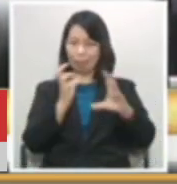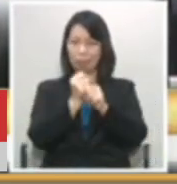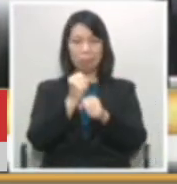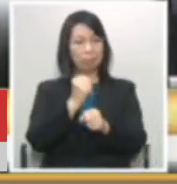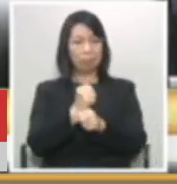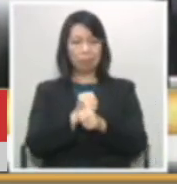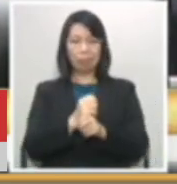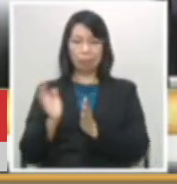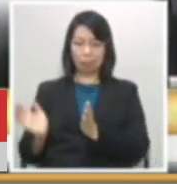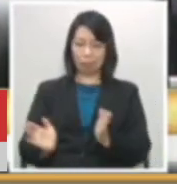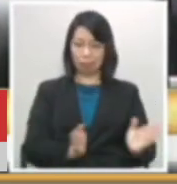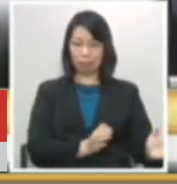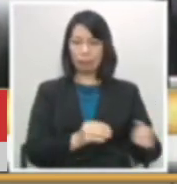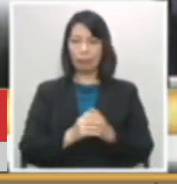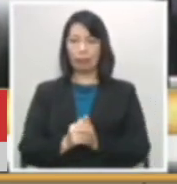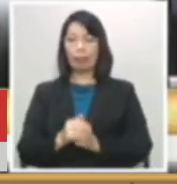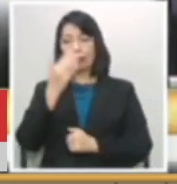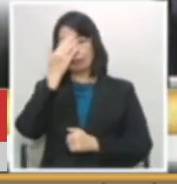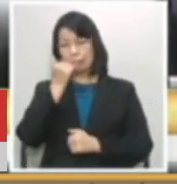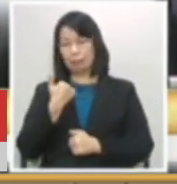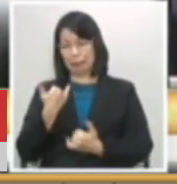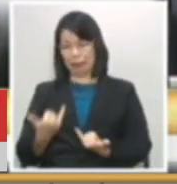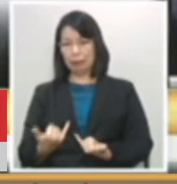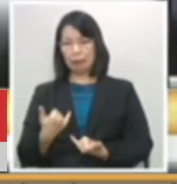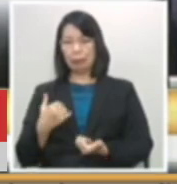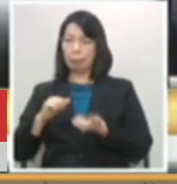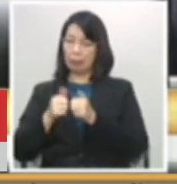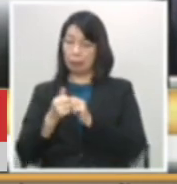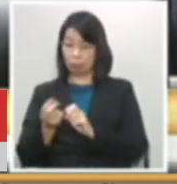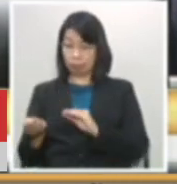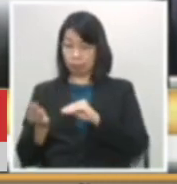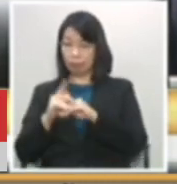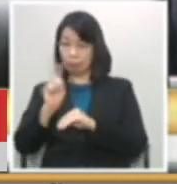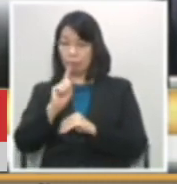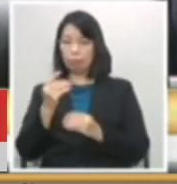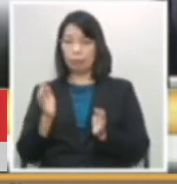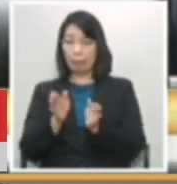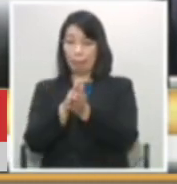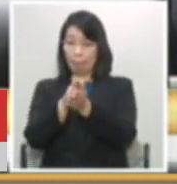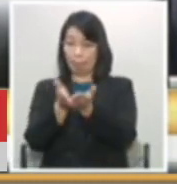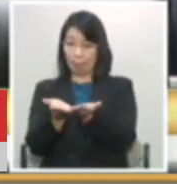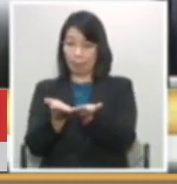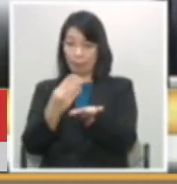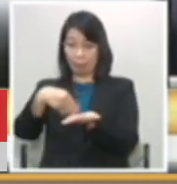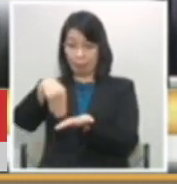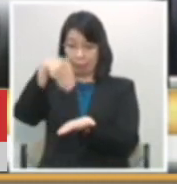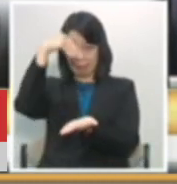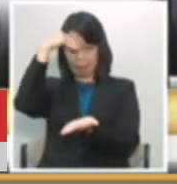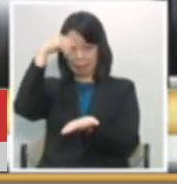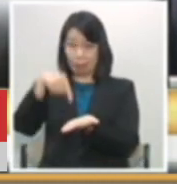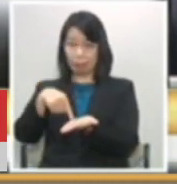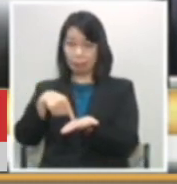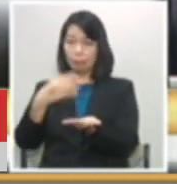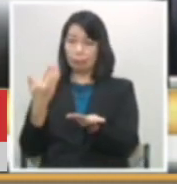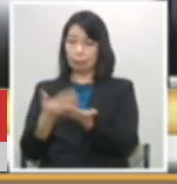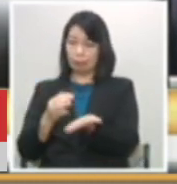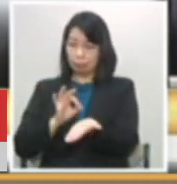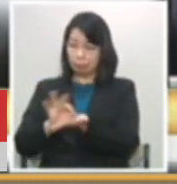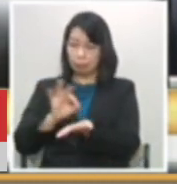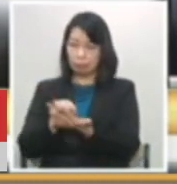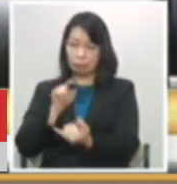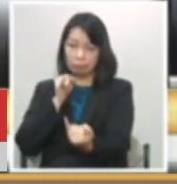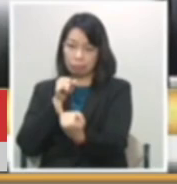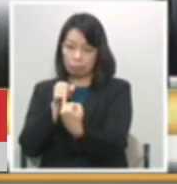งซื้อแบบเรียนจากบุคคลใกล้ตัวของผู้มีอำนาจในรัฐบาลด้วยวิธีที่ไม่เป็นธรรมเท็จจริงอย่างไรรัฐบาลต้องตรวจสอบ